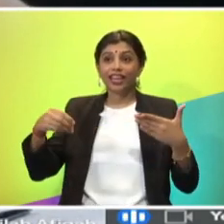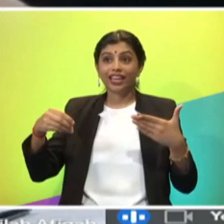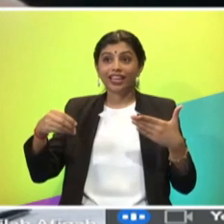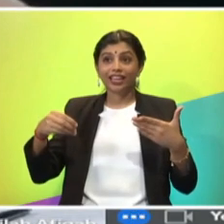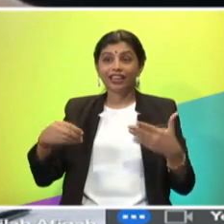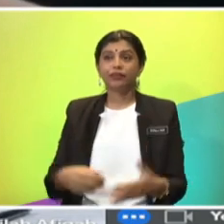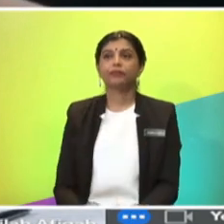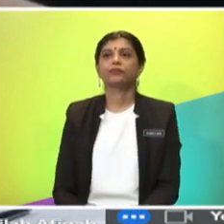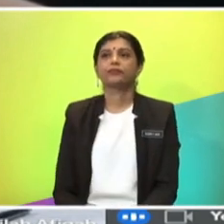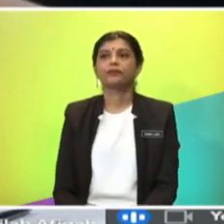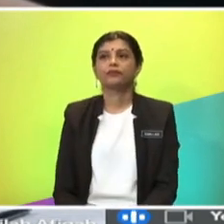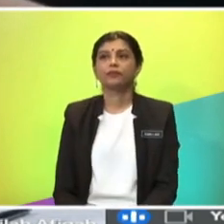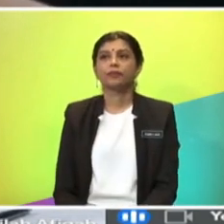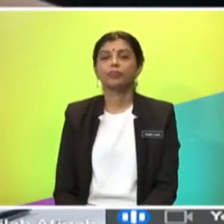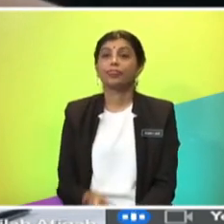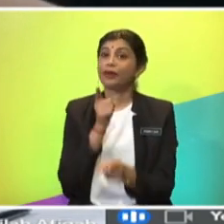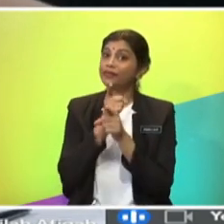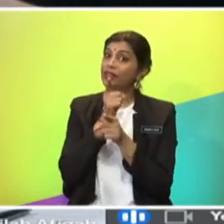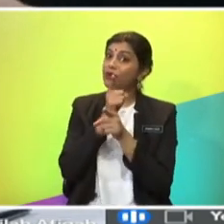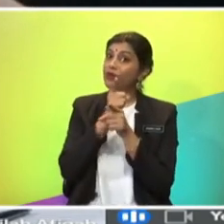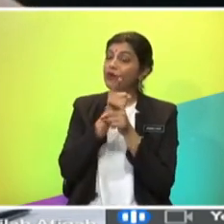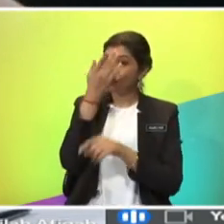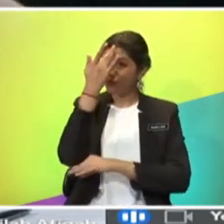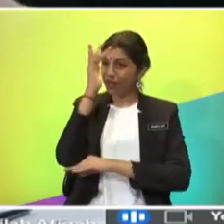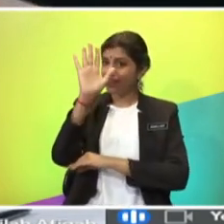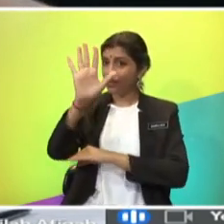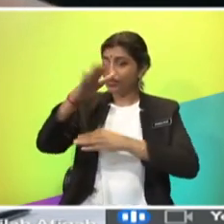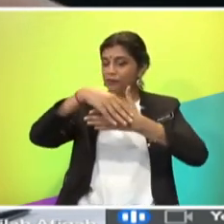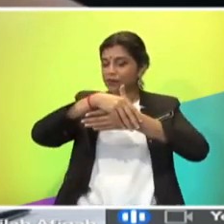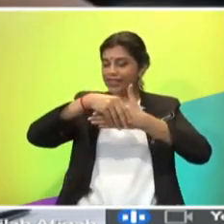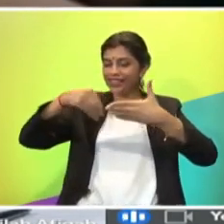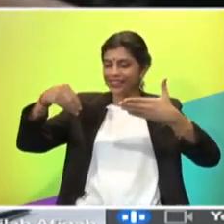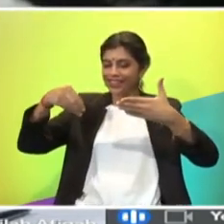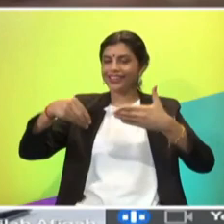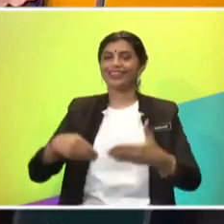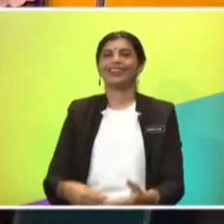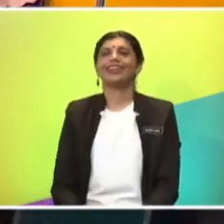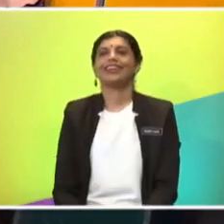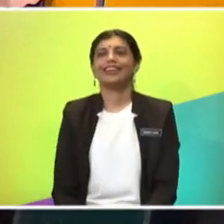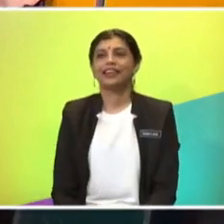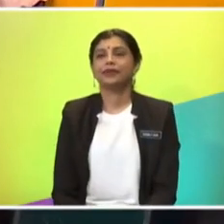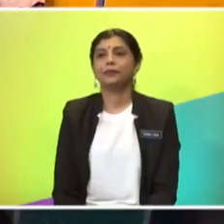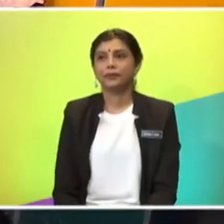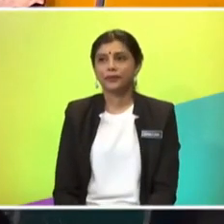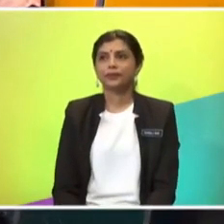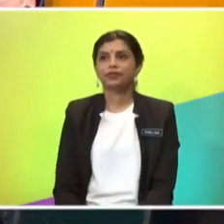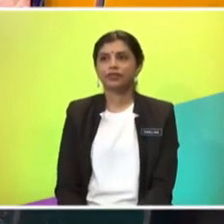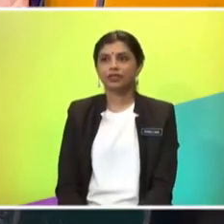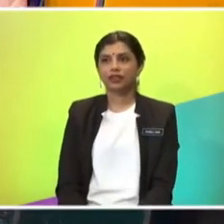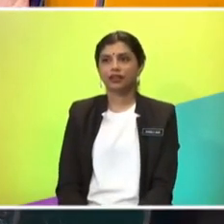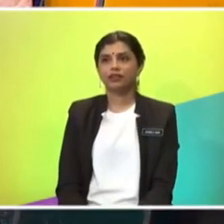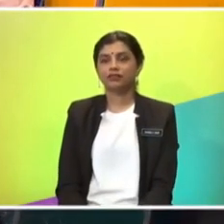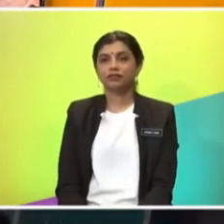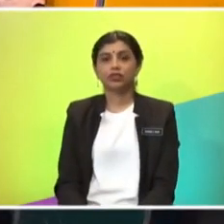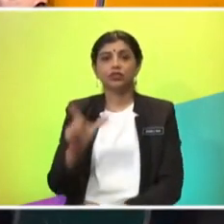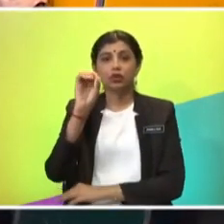5 ringgit. Ya, betul. 5 ringgit. Betul. Pandai ya, Luis. Luis dah